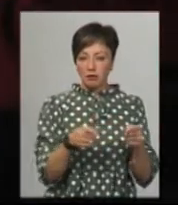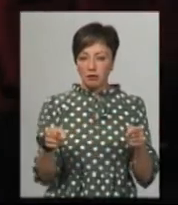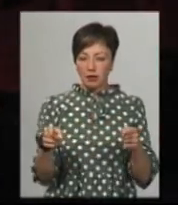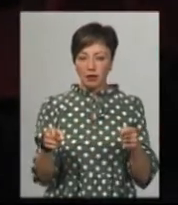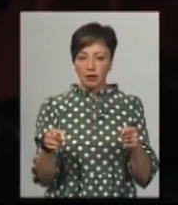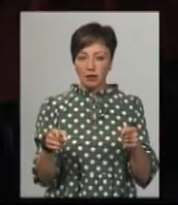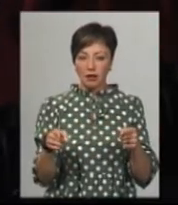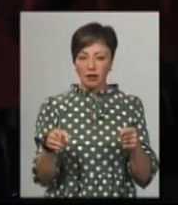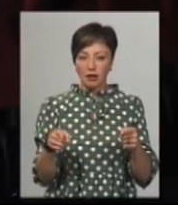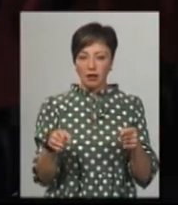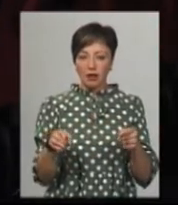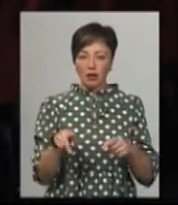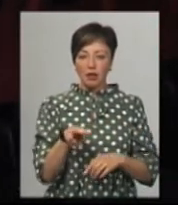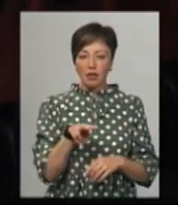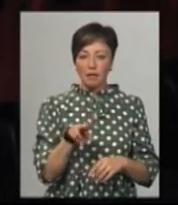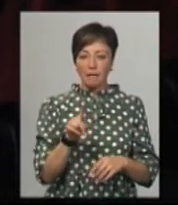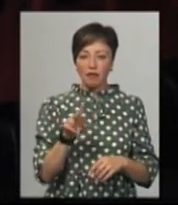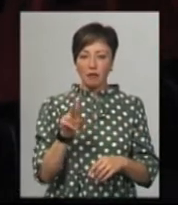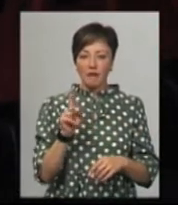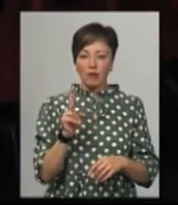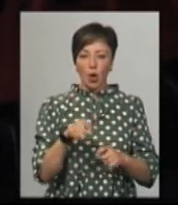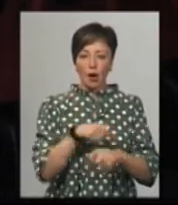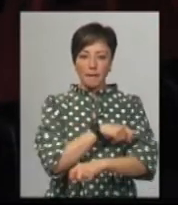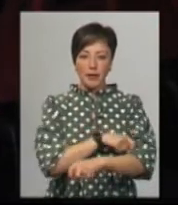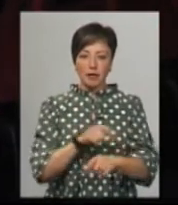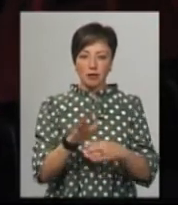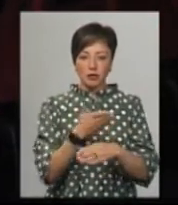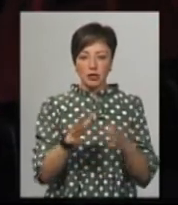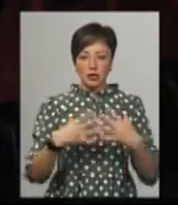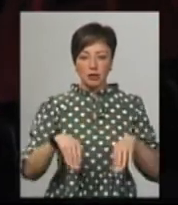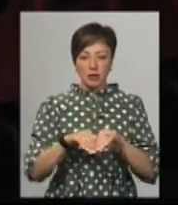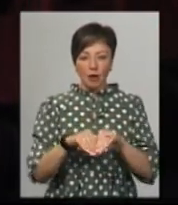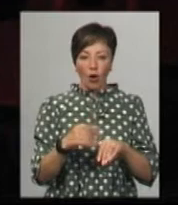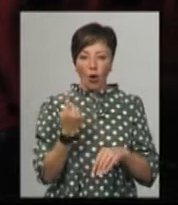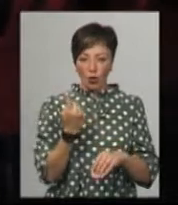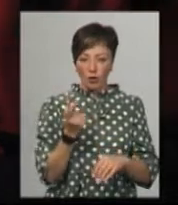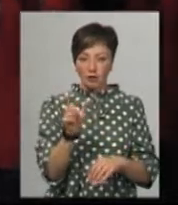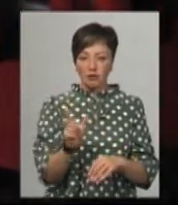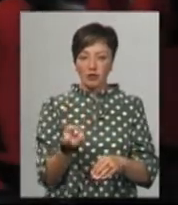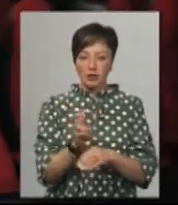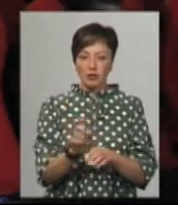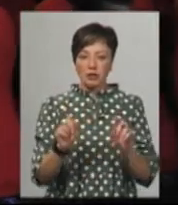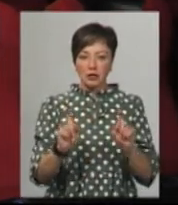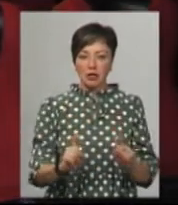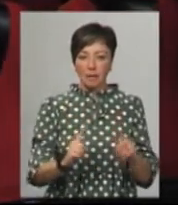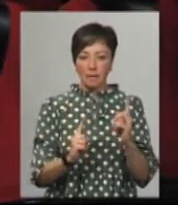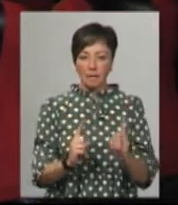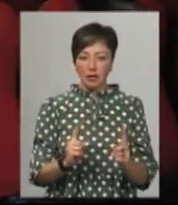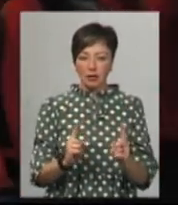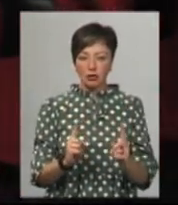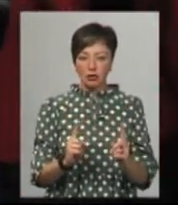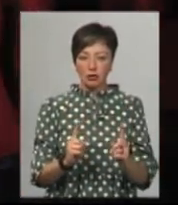між дистанцією, дистанція має бути 1,5 метра між сім'єю. Якщо прийшов один відвідувач, він сідає, наприклад, на перше